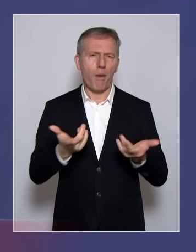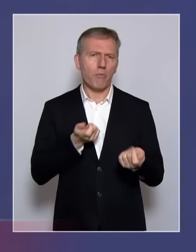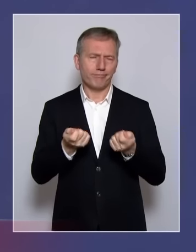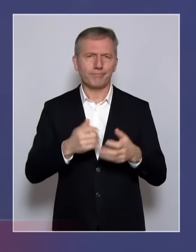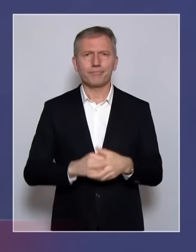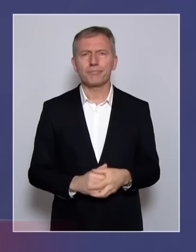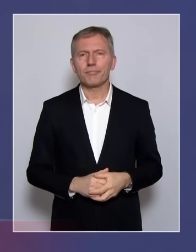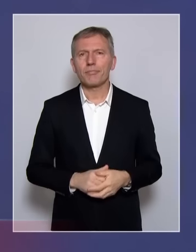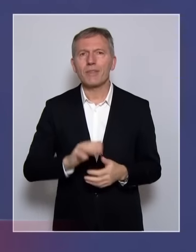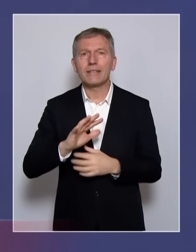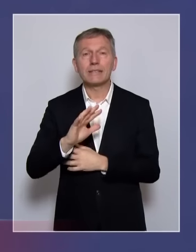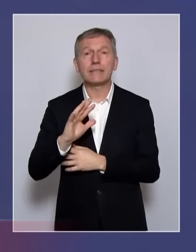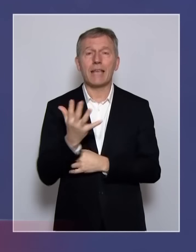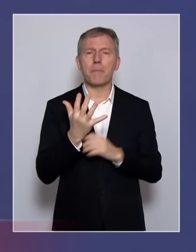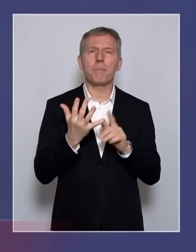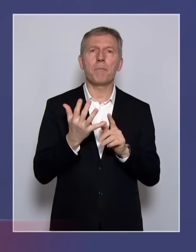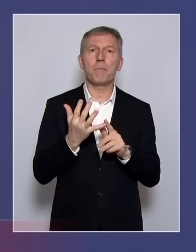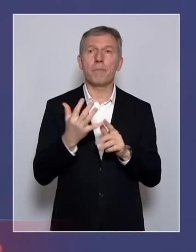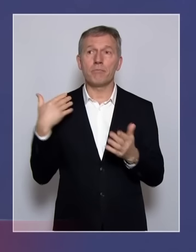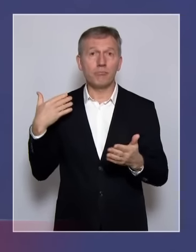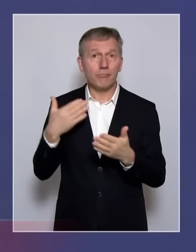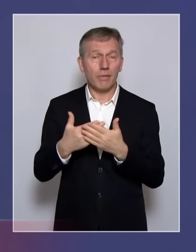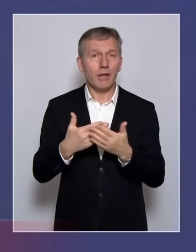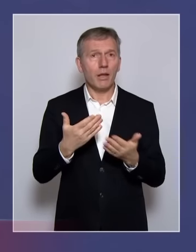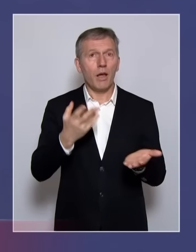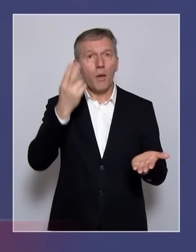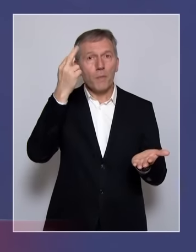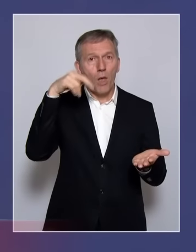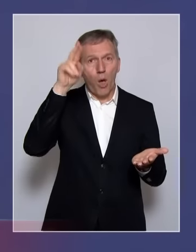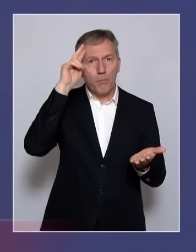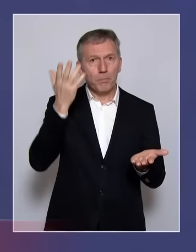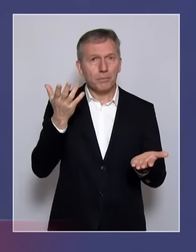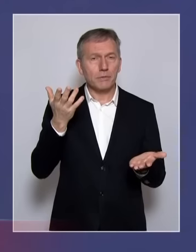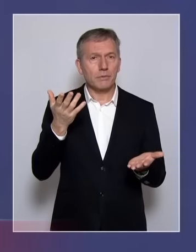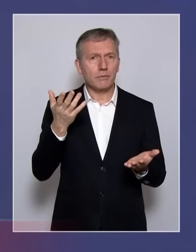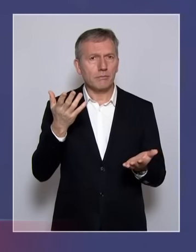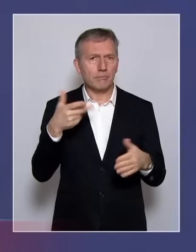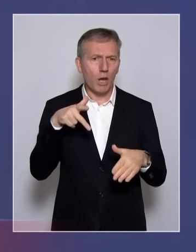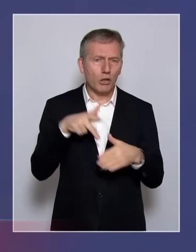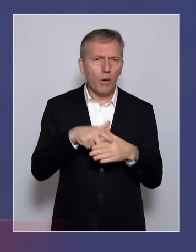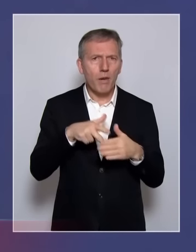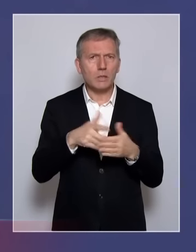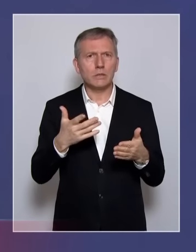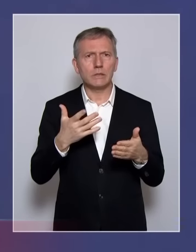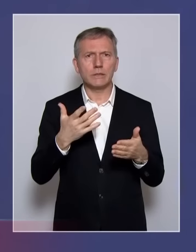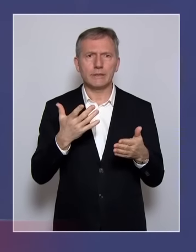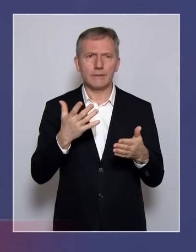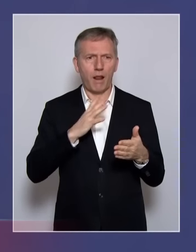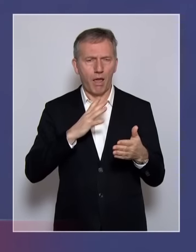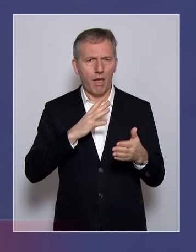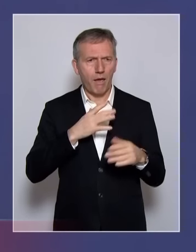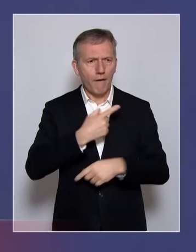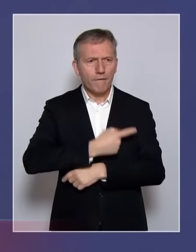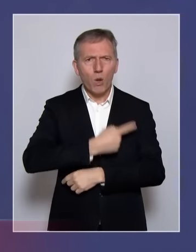Le cinquième pas décisif de ces dernières années, c'est que l'Europe a commencé à réaffirmer clairement l'existence de ces